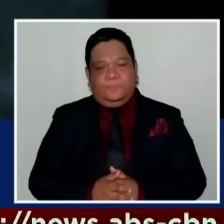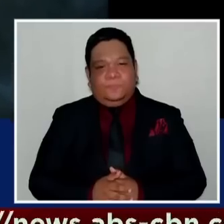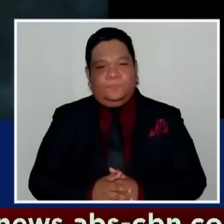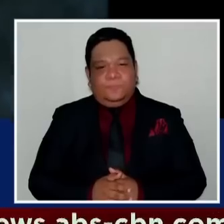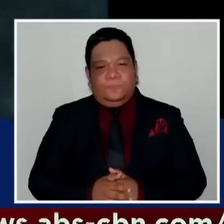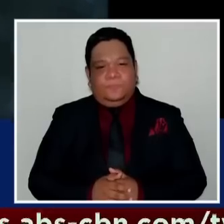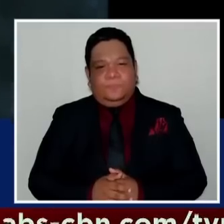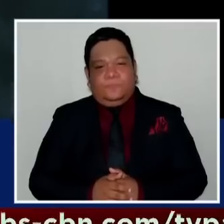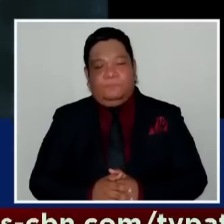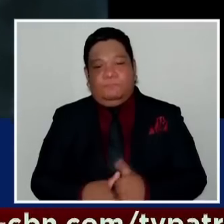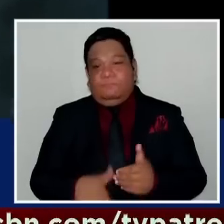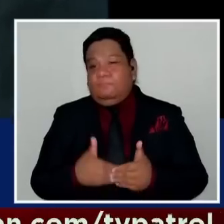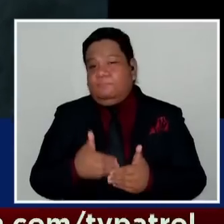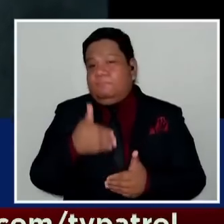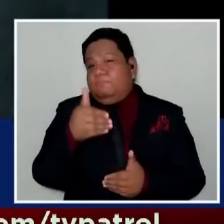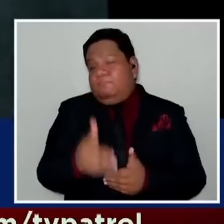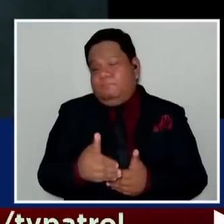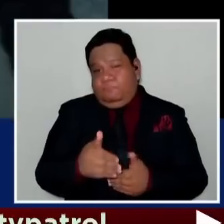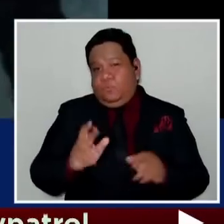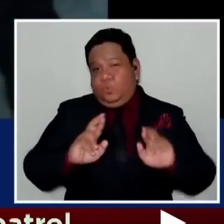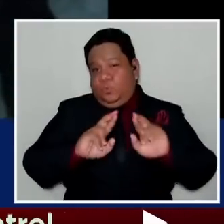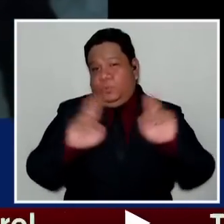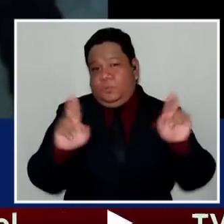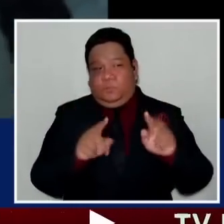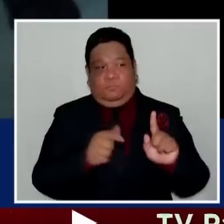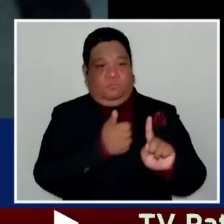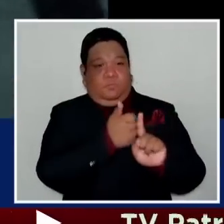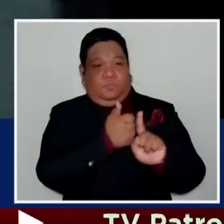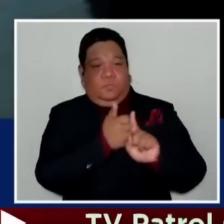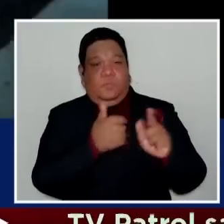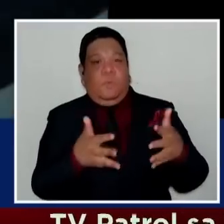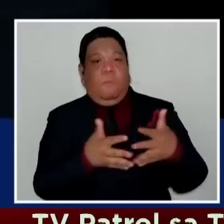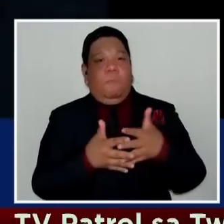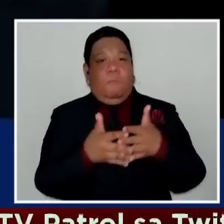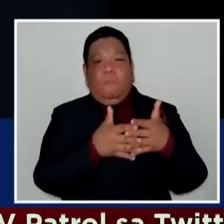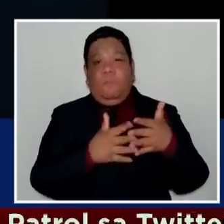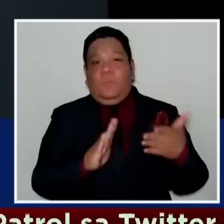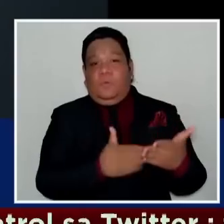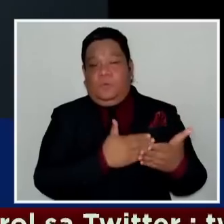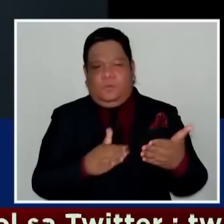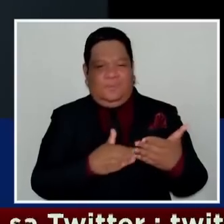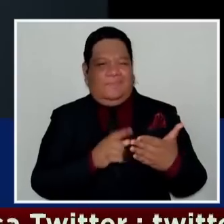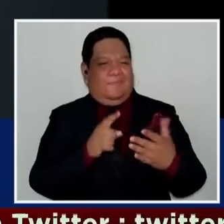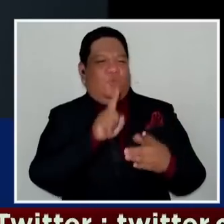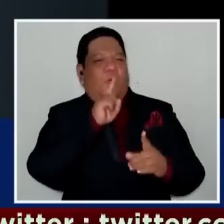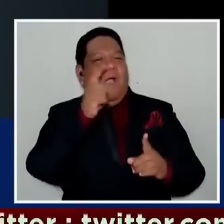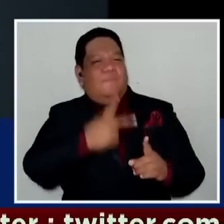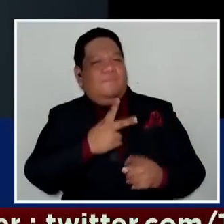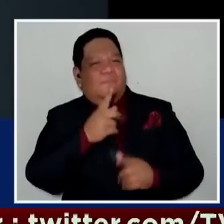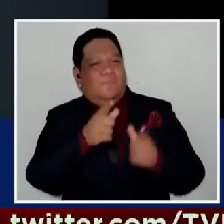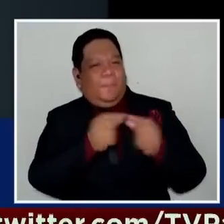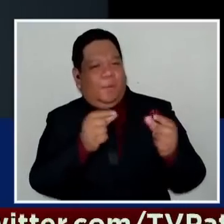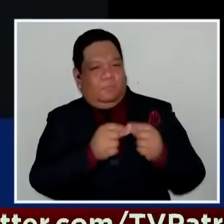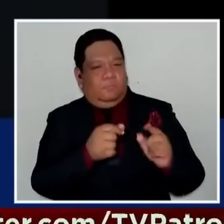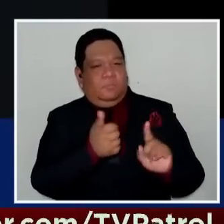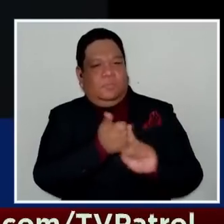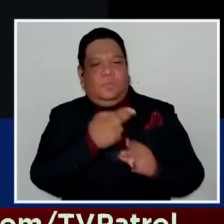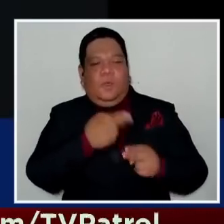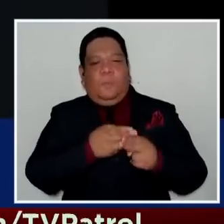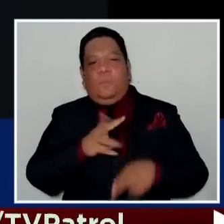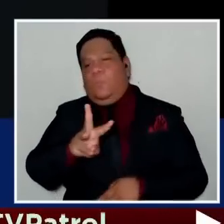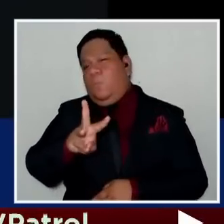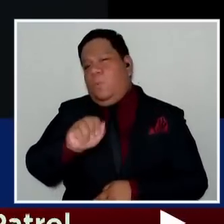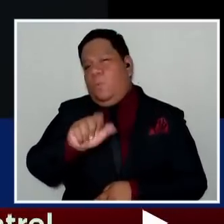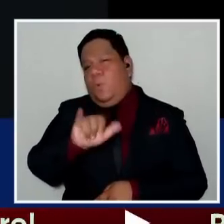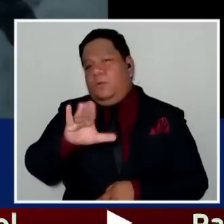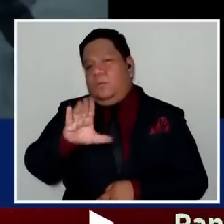friend. Samantala, all set na ang American singer-songwriter na may dugong Hapon na si Wallace sa kanyang front act performance kasama